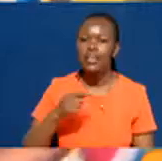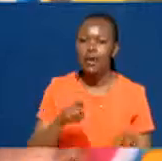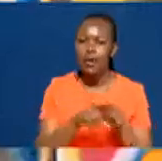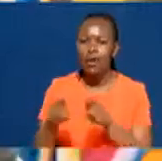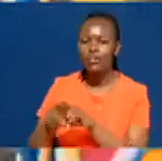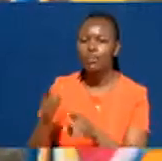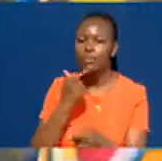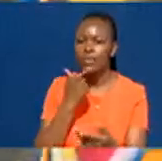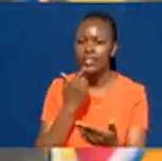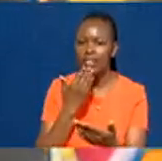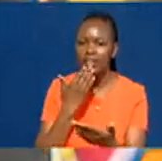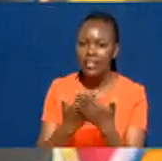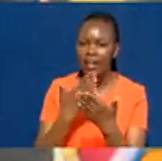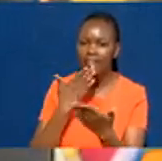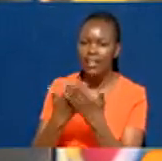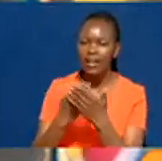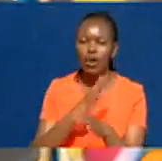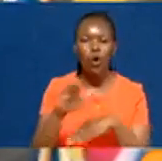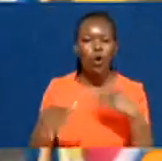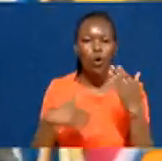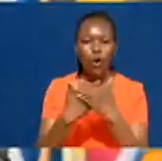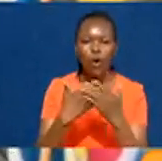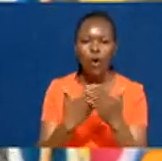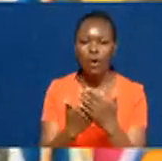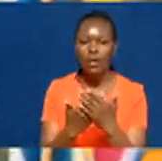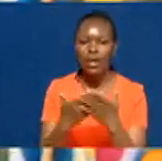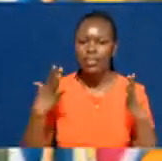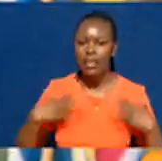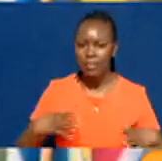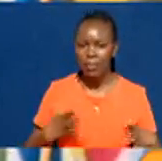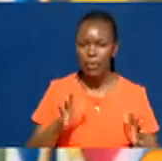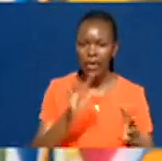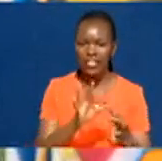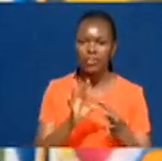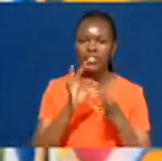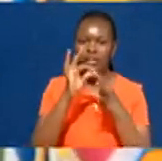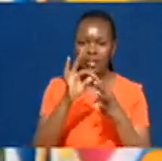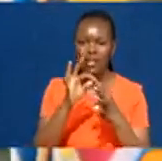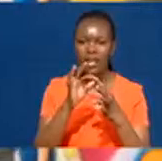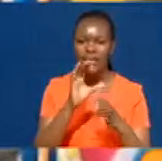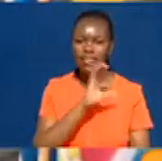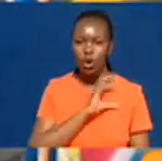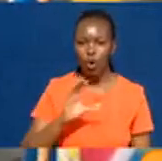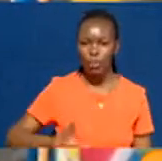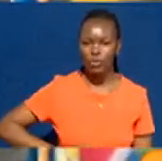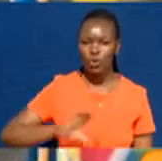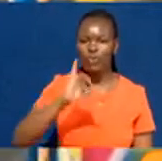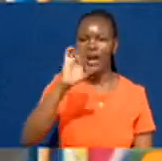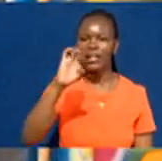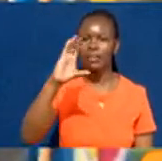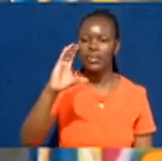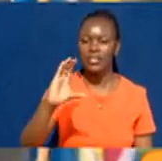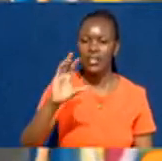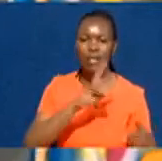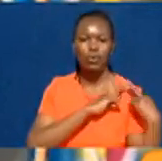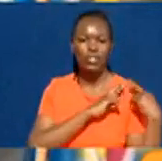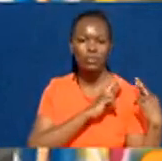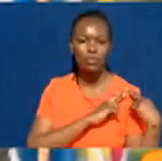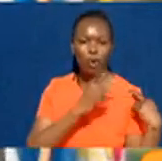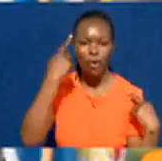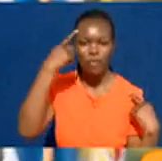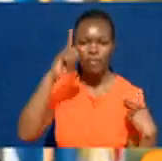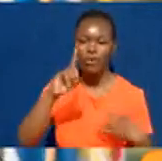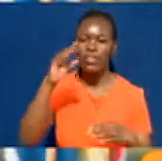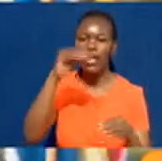tunawashukuru wale wote, hasa IEBC ambayo ilisimamia uchaguzi katika